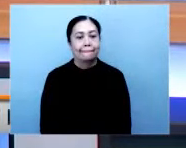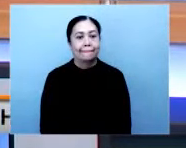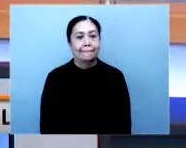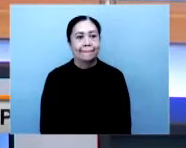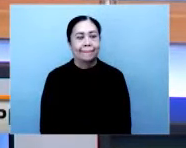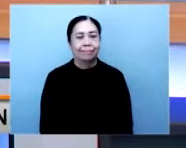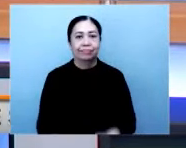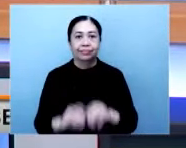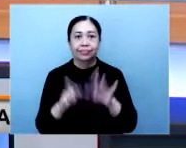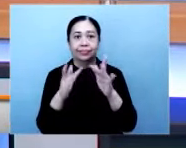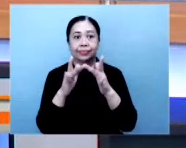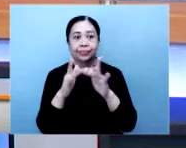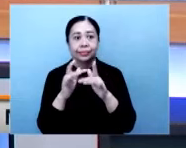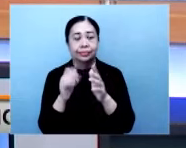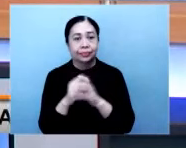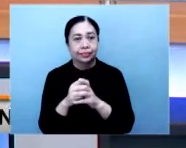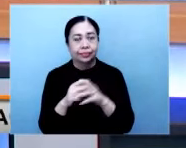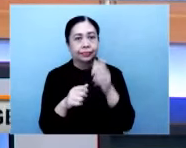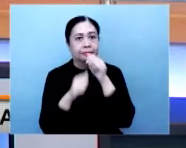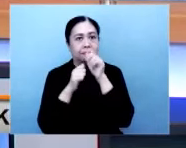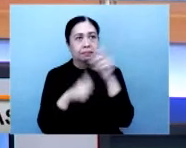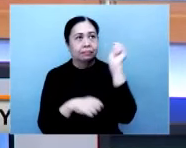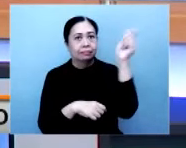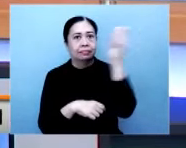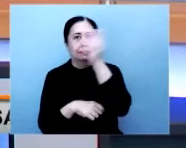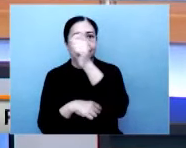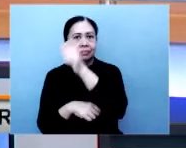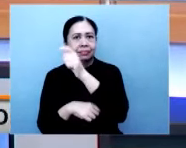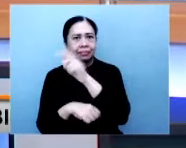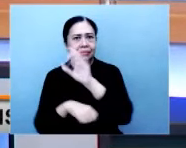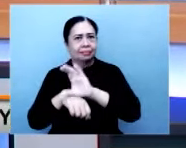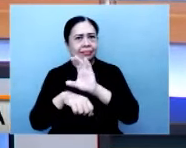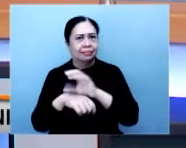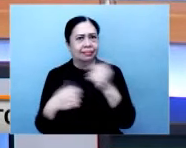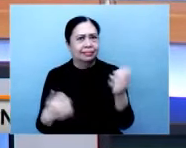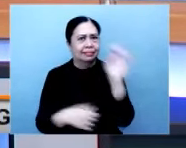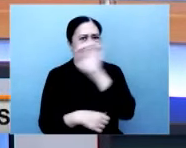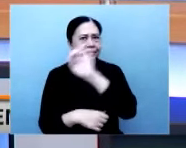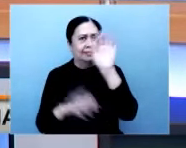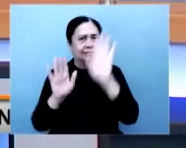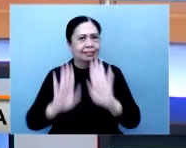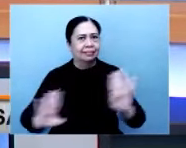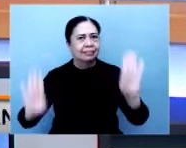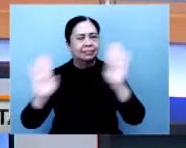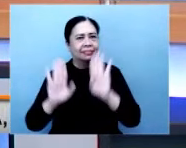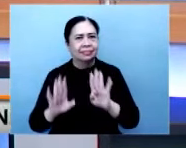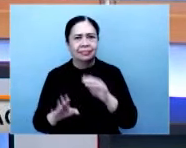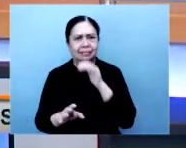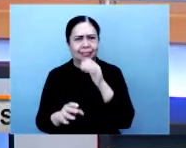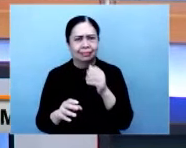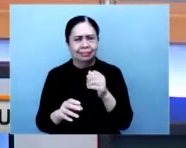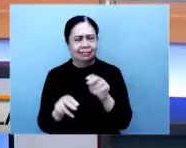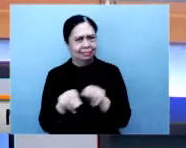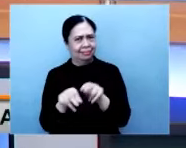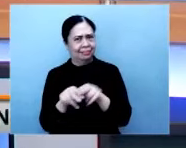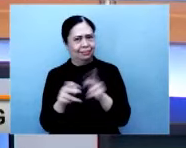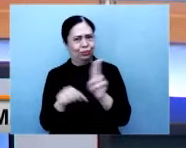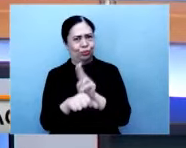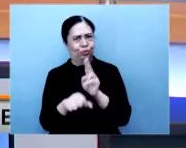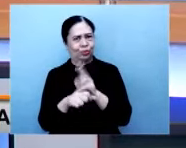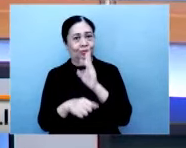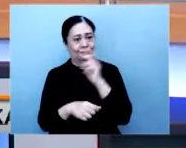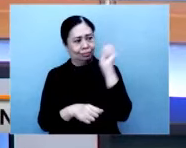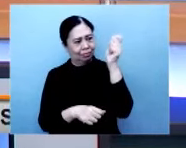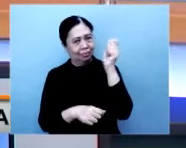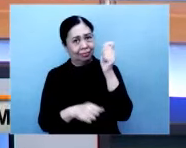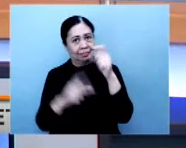Viral online ang pagbabasbas ng isang pari sa mga nagsimba ngayong Easter Sunday. Hindi kasi pangkaraniwan ang gamit niyang pangwisik ng